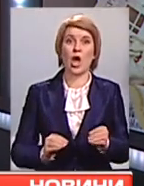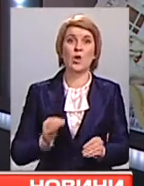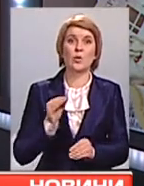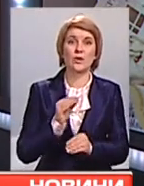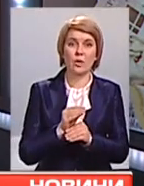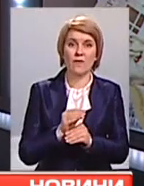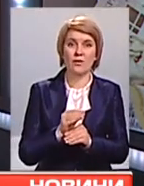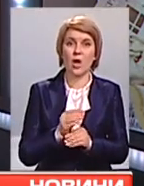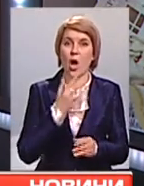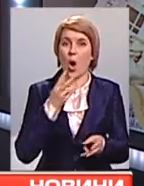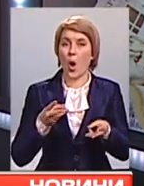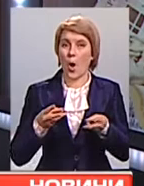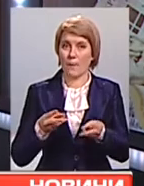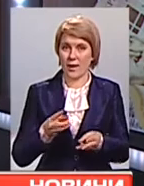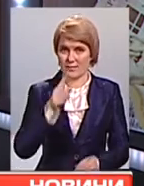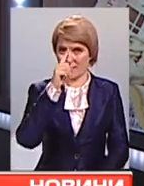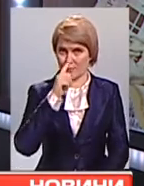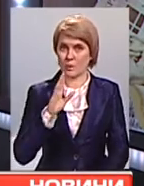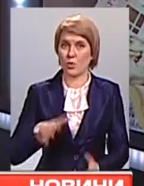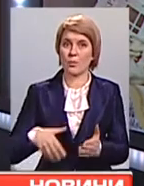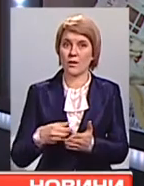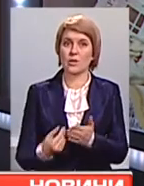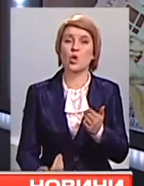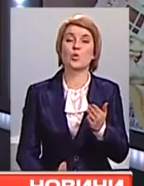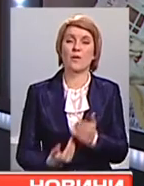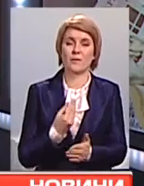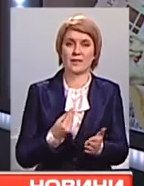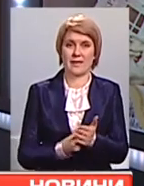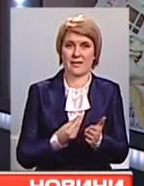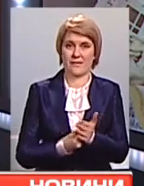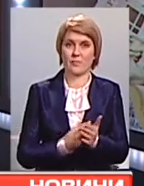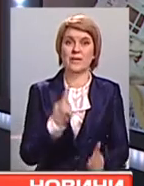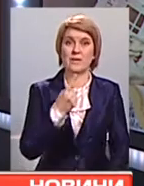опалювальний місяць доведеться платити вже за новими тарифами. Нагадаю, з 1 квітня вони зростуть.